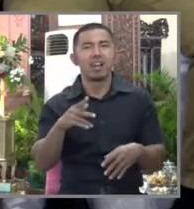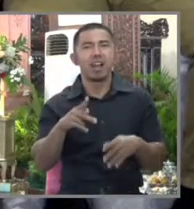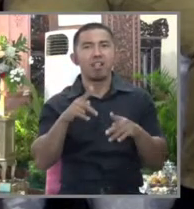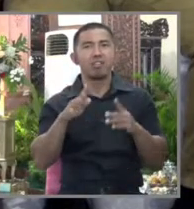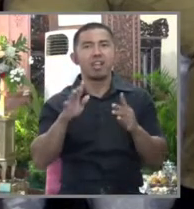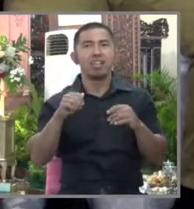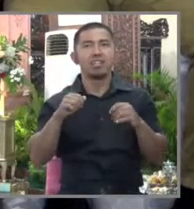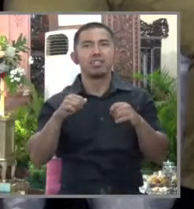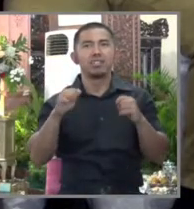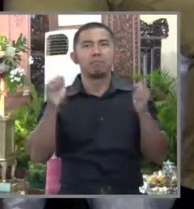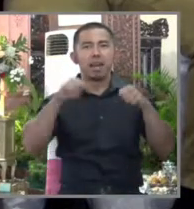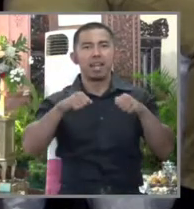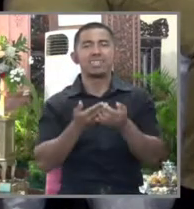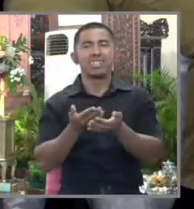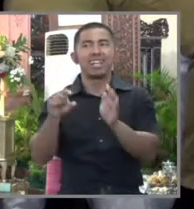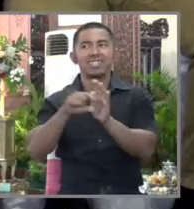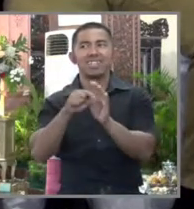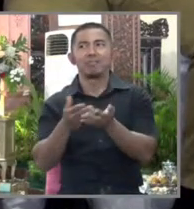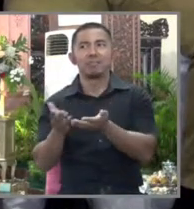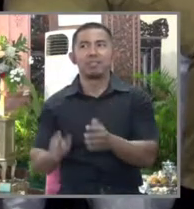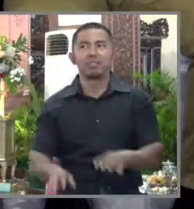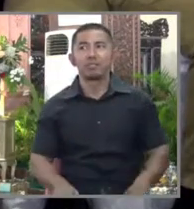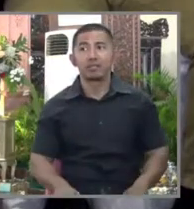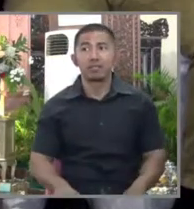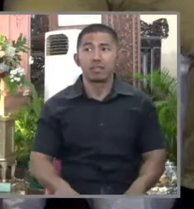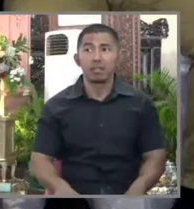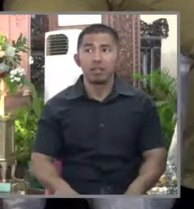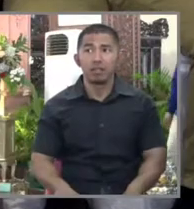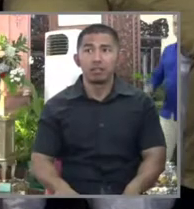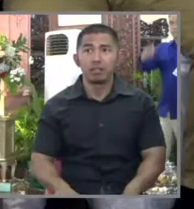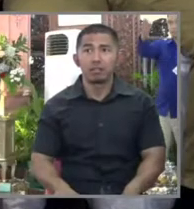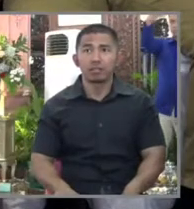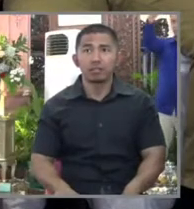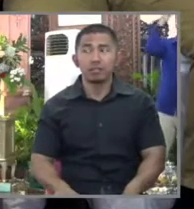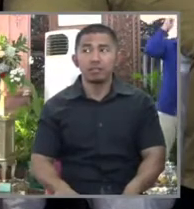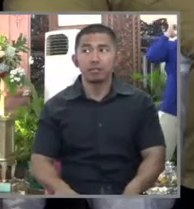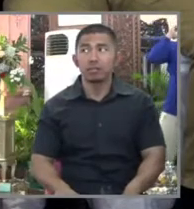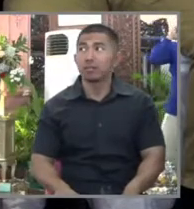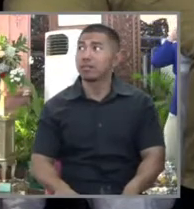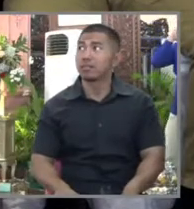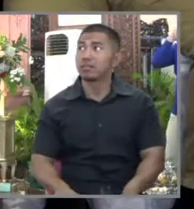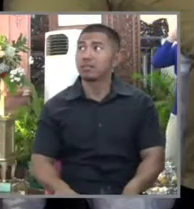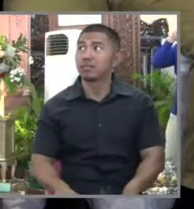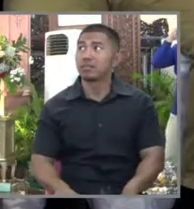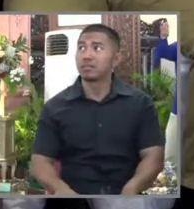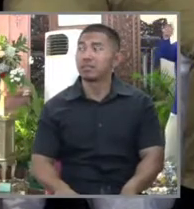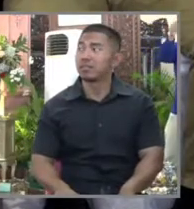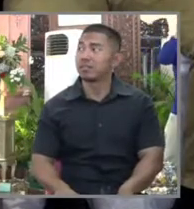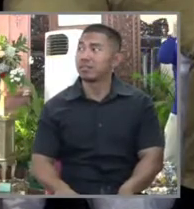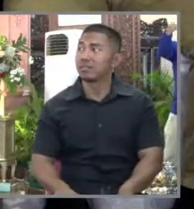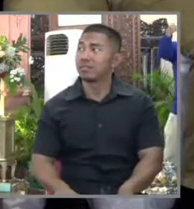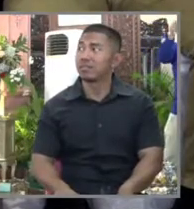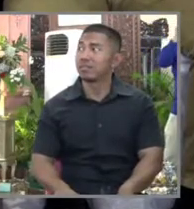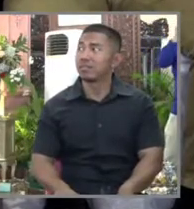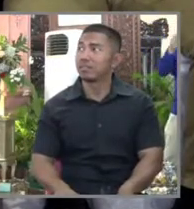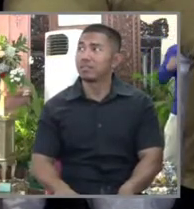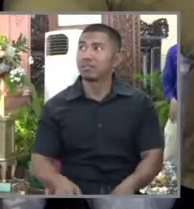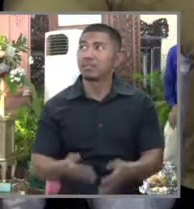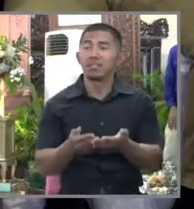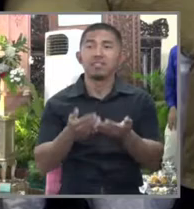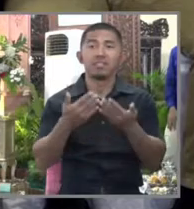Lombe aku tak kayak carane. Yeah. Pak Gubernur ini ada saja idenya. Loh ini latihan demokrasi, Mas, enggak akan ciloko. Bapak tadi